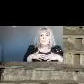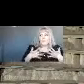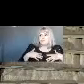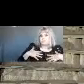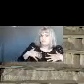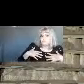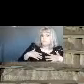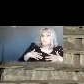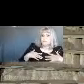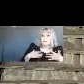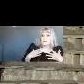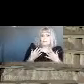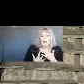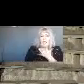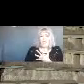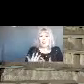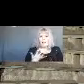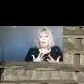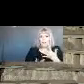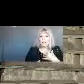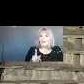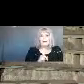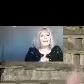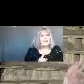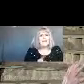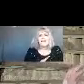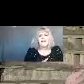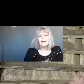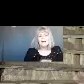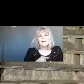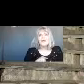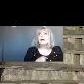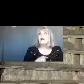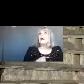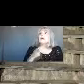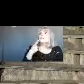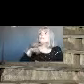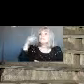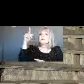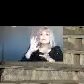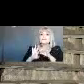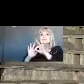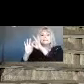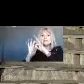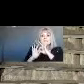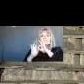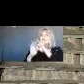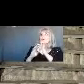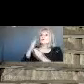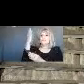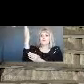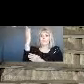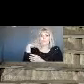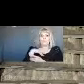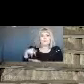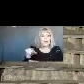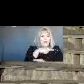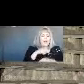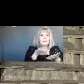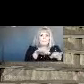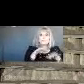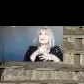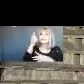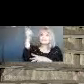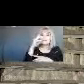is 'n realiteit waarmee ek elke dag lewe. Hy is die Christus. En ek is deel van die elkeen wat hy